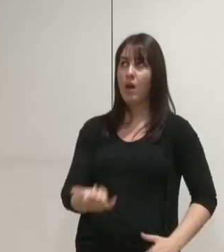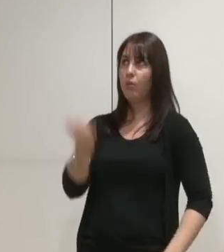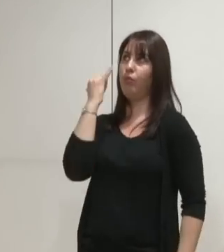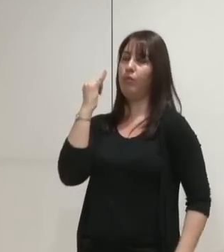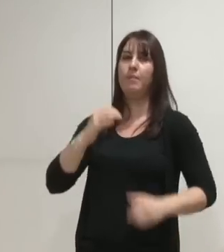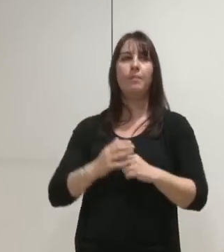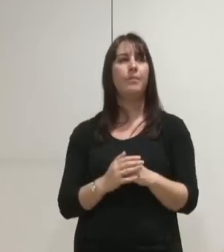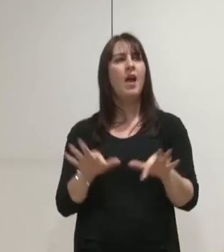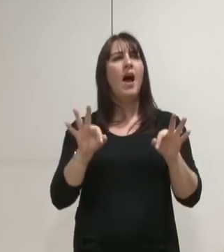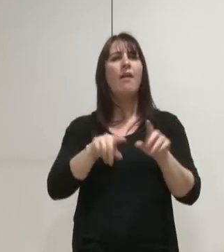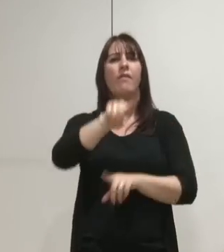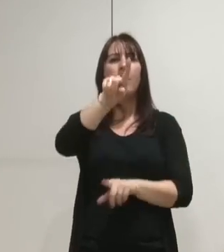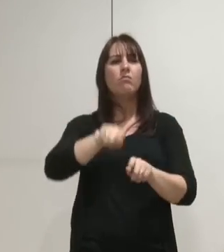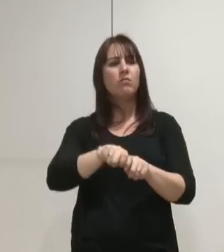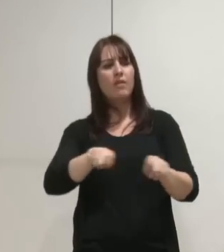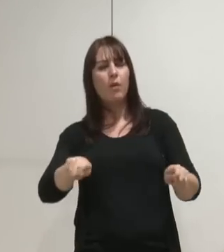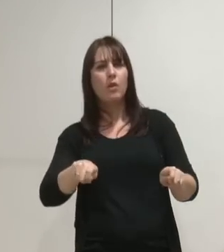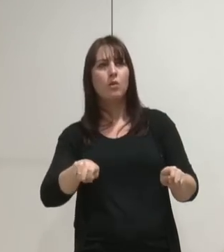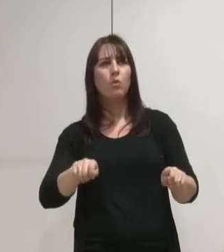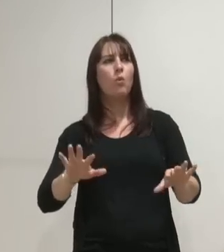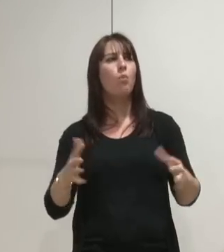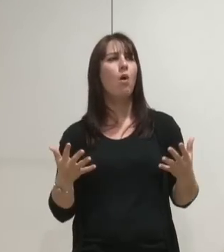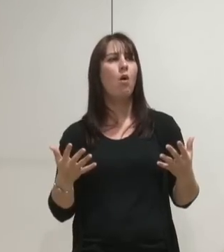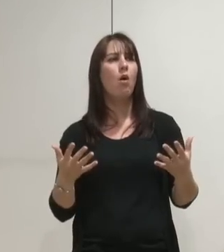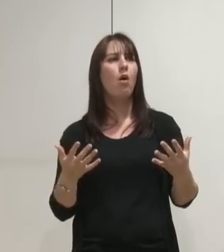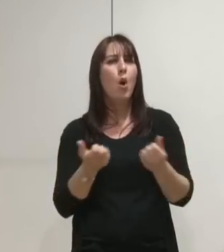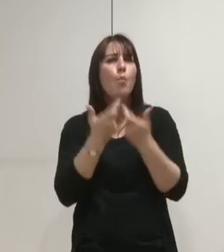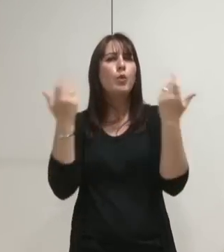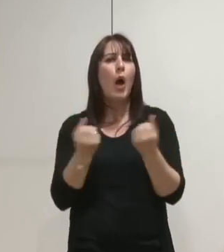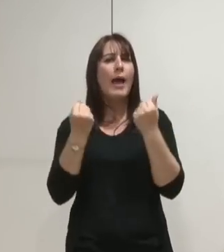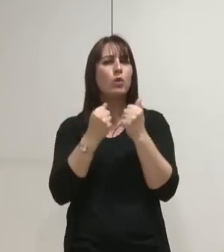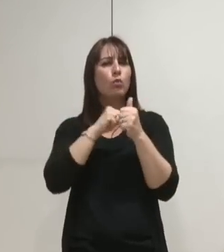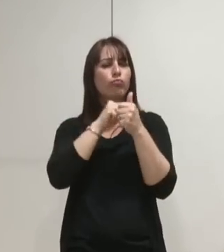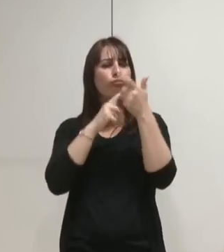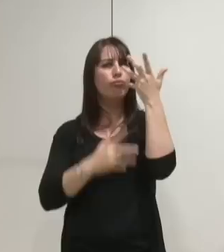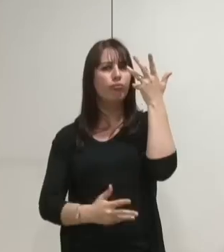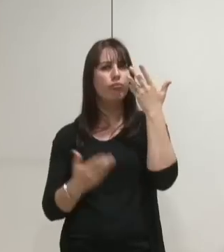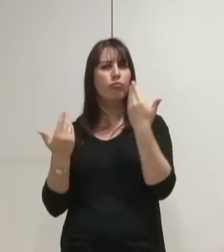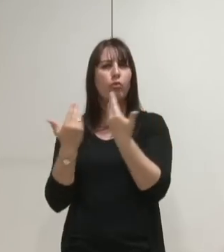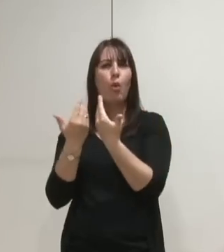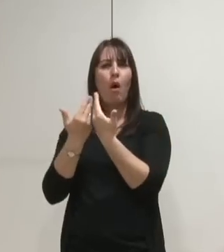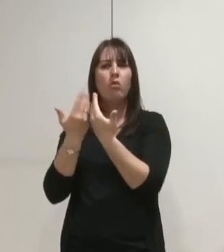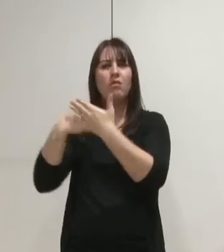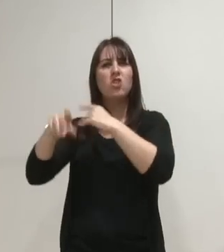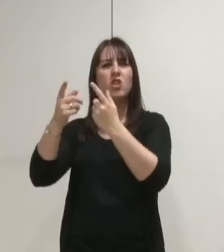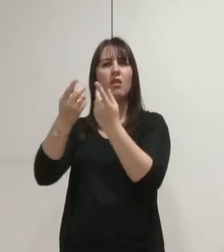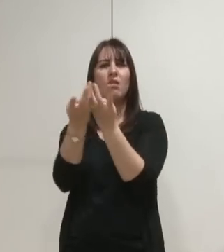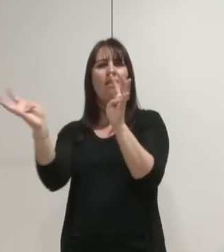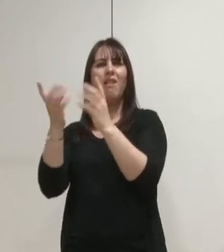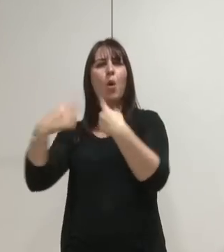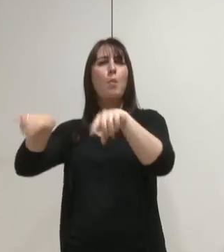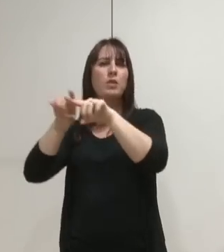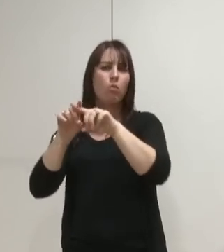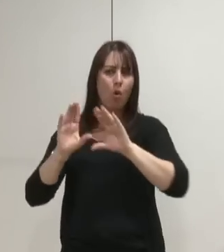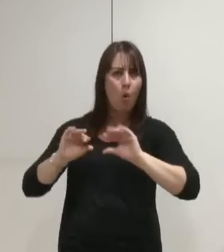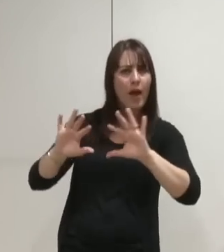l'évaluation une demande de de sur quelques actions a été demandé en commission pour qu'on ait un exemple un peu de